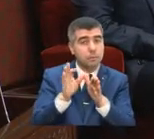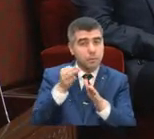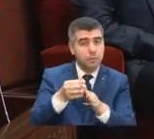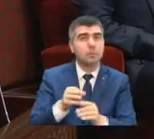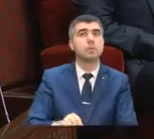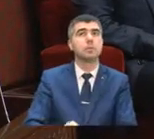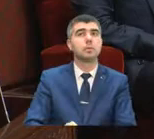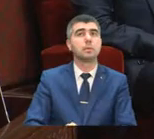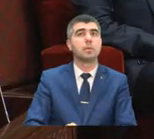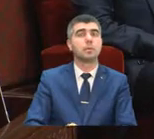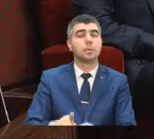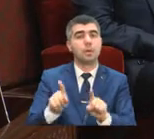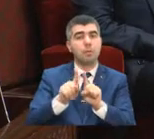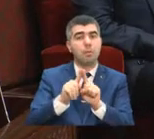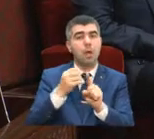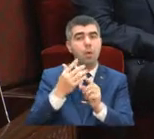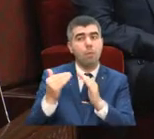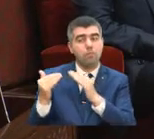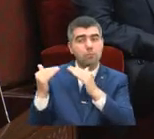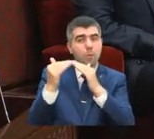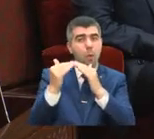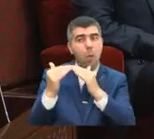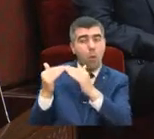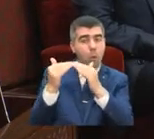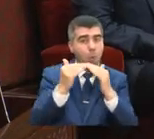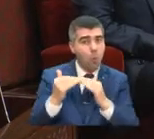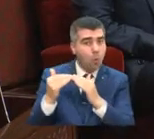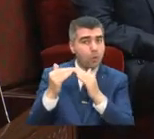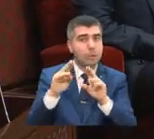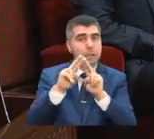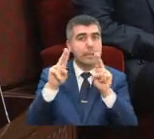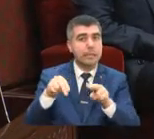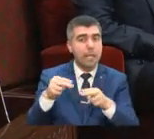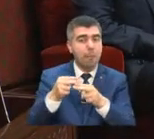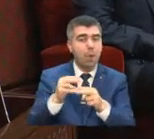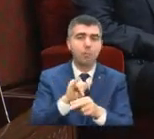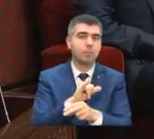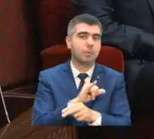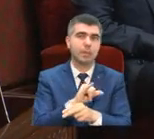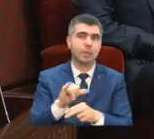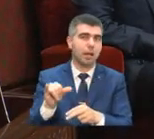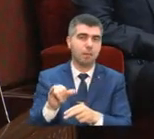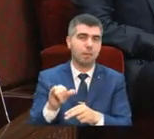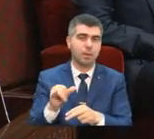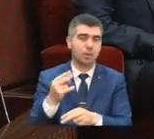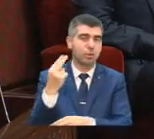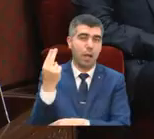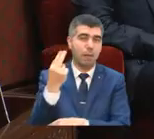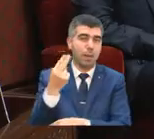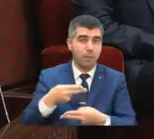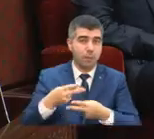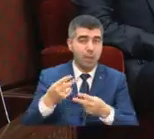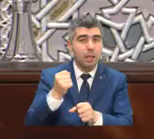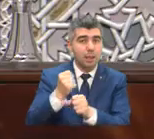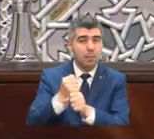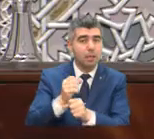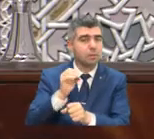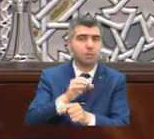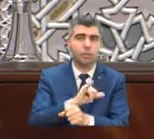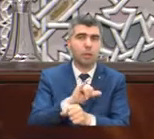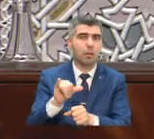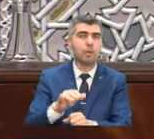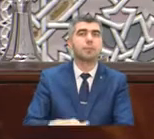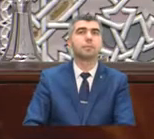ماشي لتحقيق التكافؤ بين جميع الدبلومات التي تمنحها الجامعات المغربية. وشكرا.